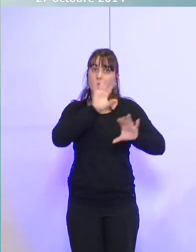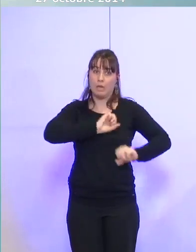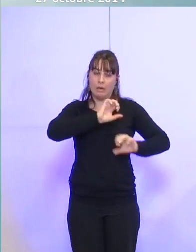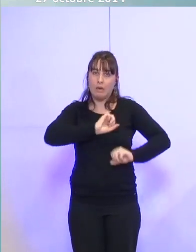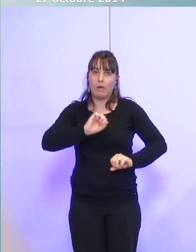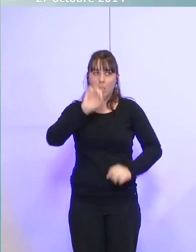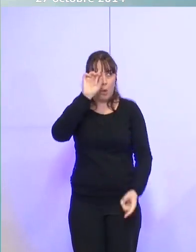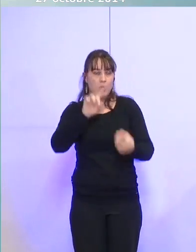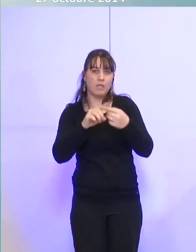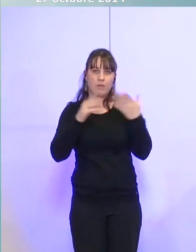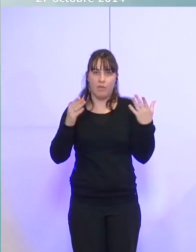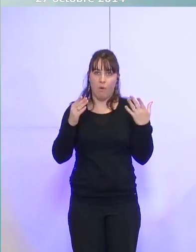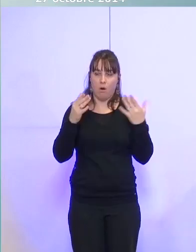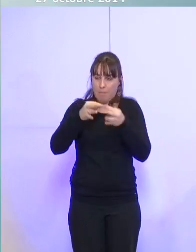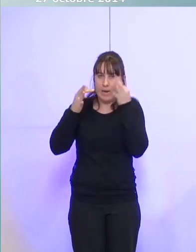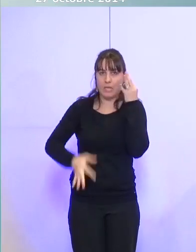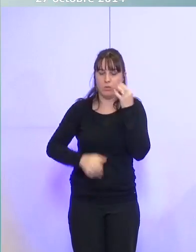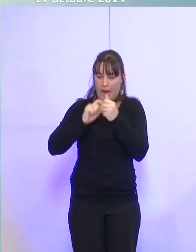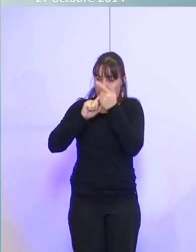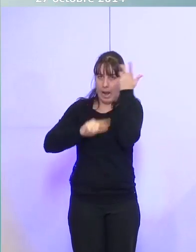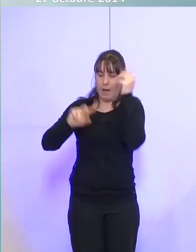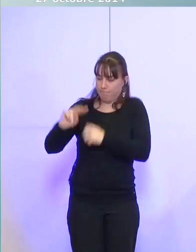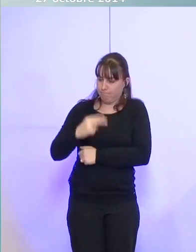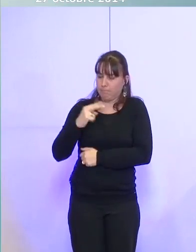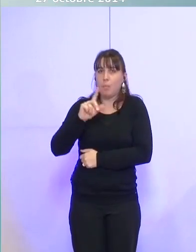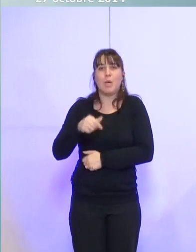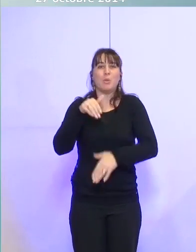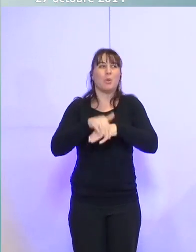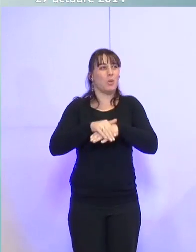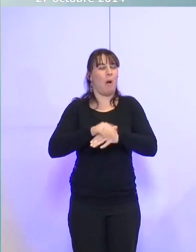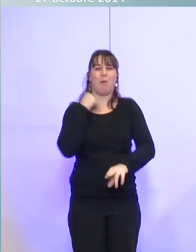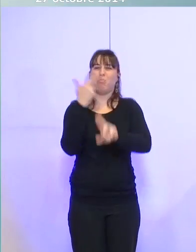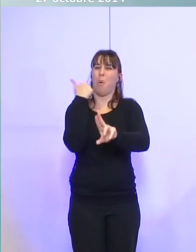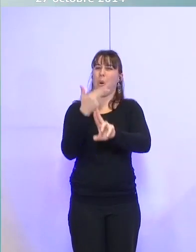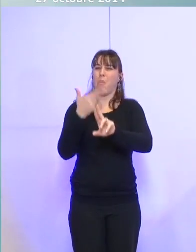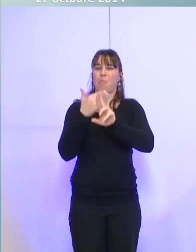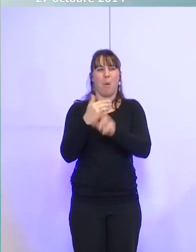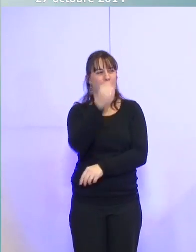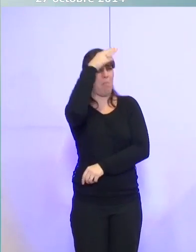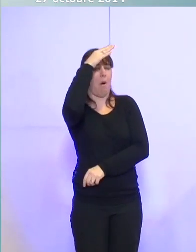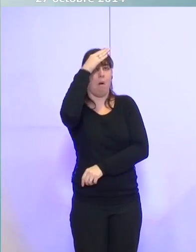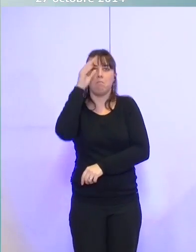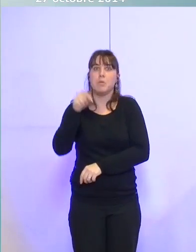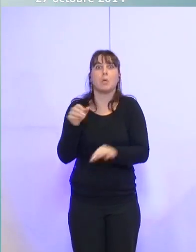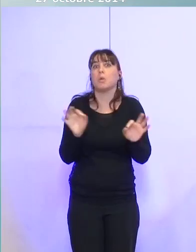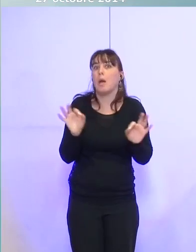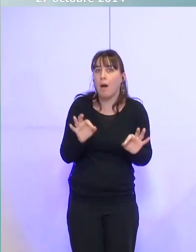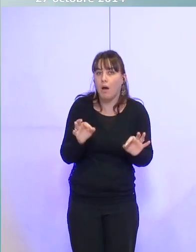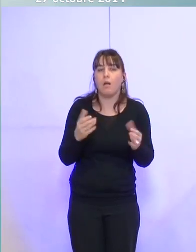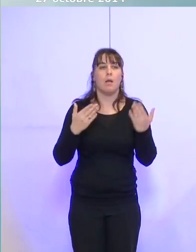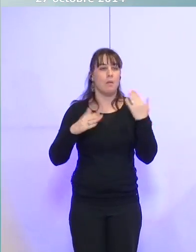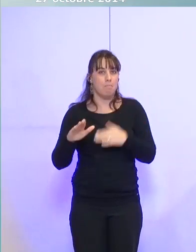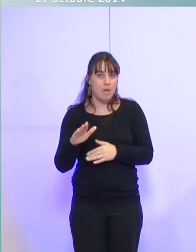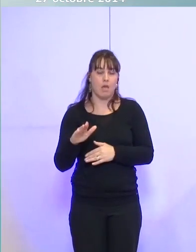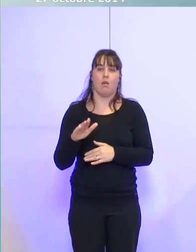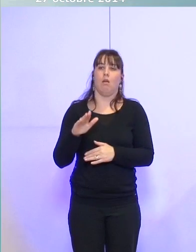tirer des enseignements. Donc forcément, nous n'avons pas toutes les réponses ce soir. Par contre, effectivement, parmi les points